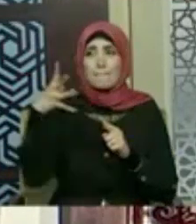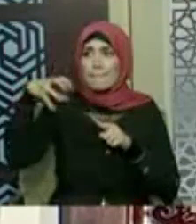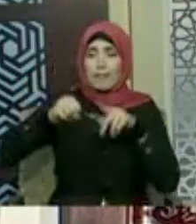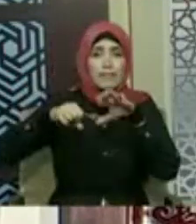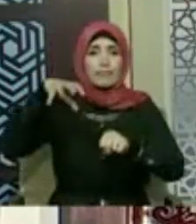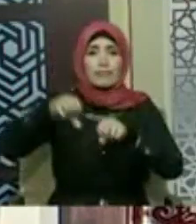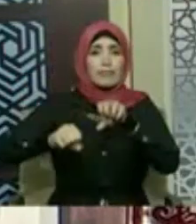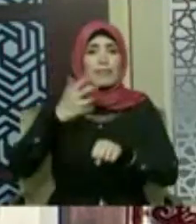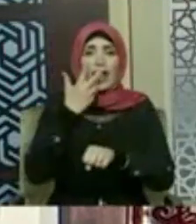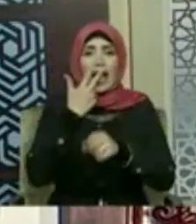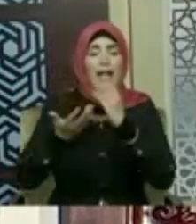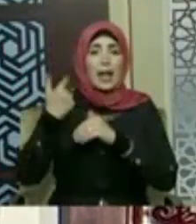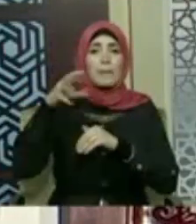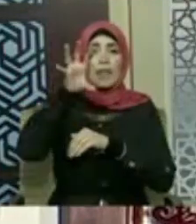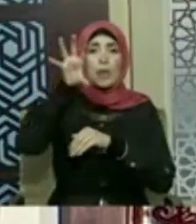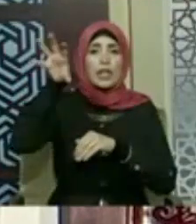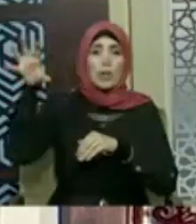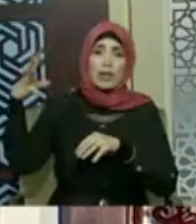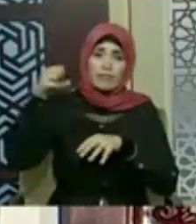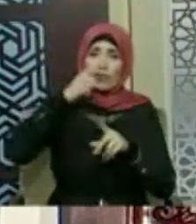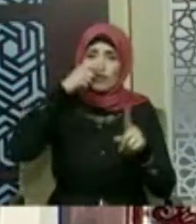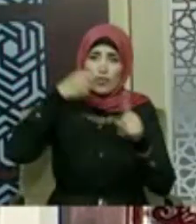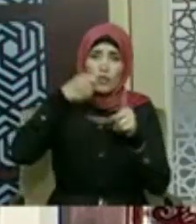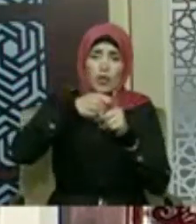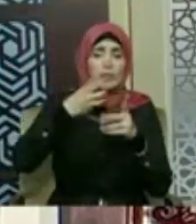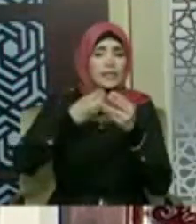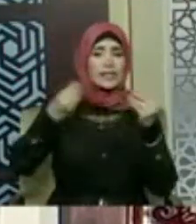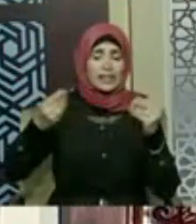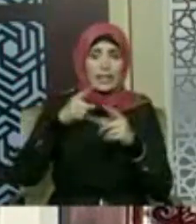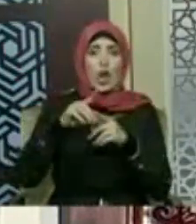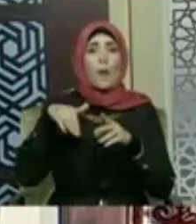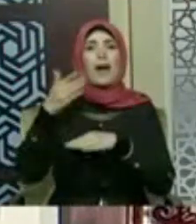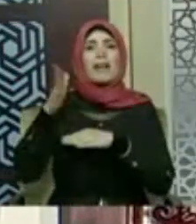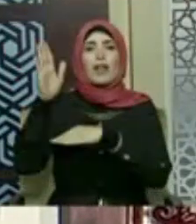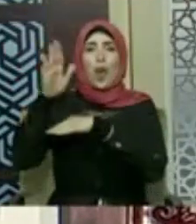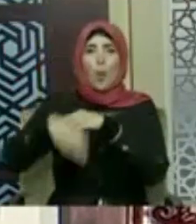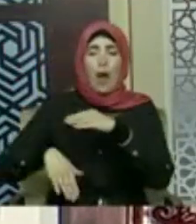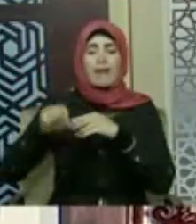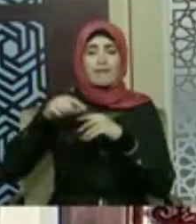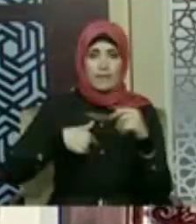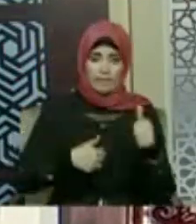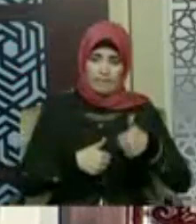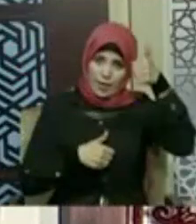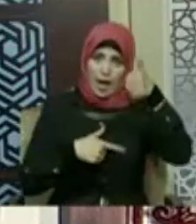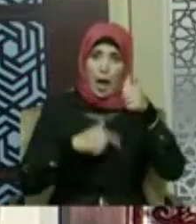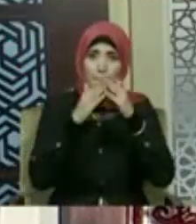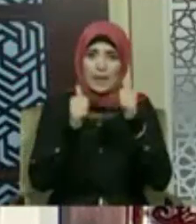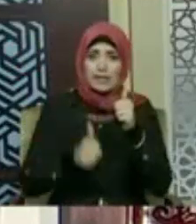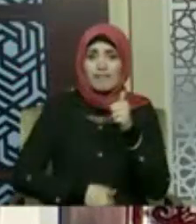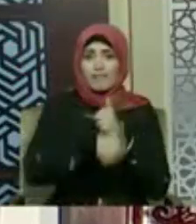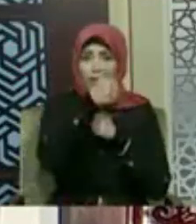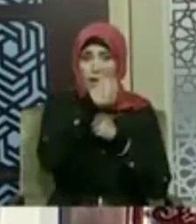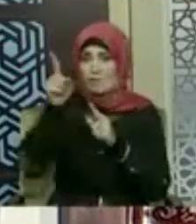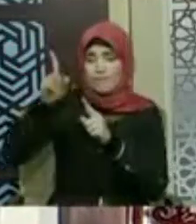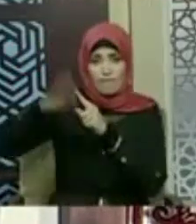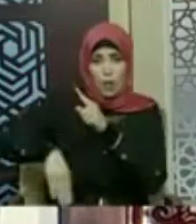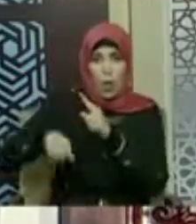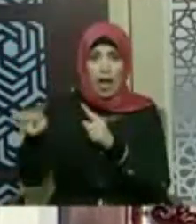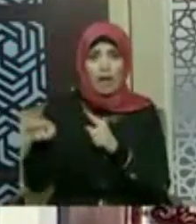كم بغت دولة علي وجارت، كم بغت دولة